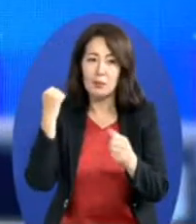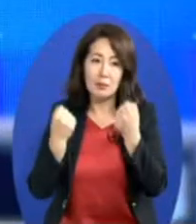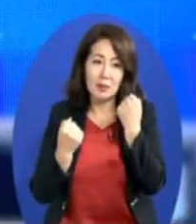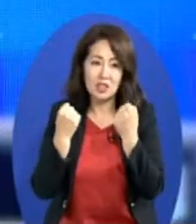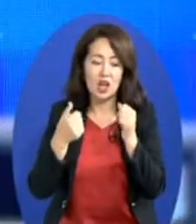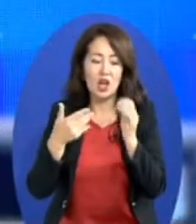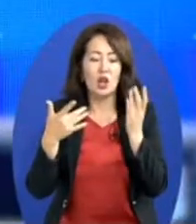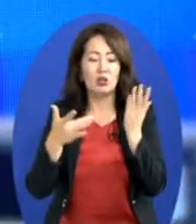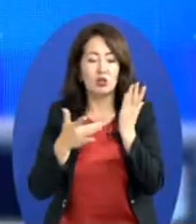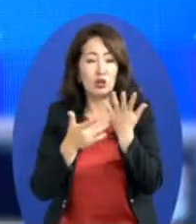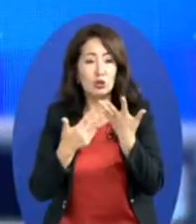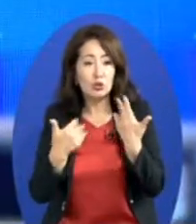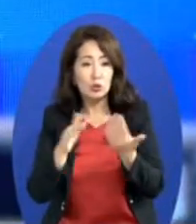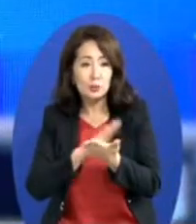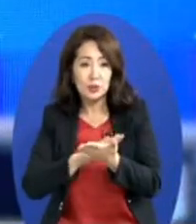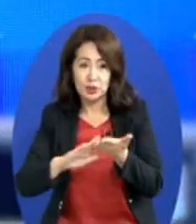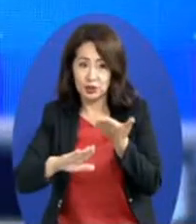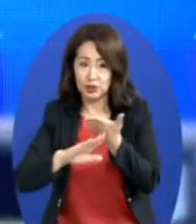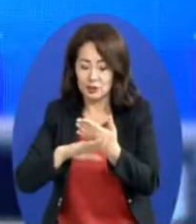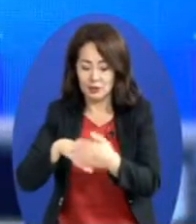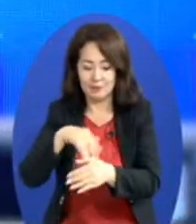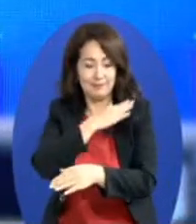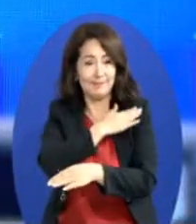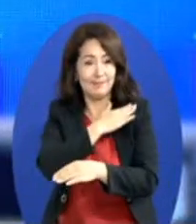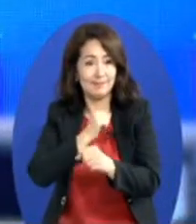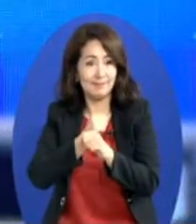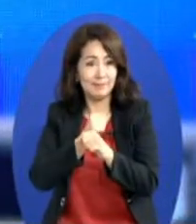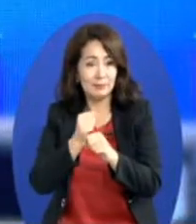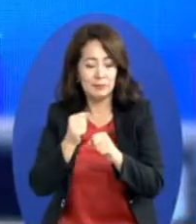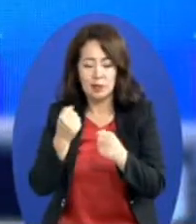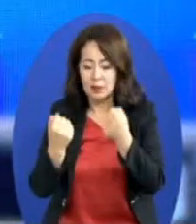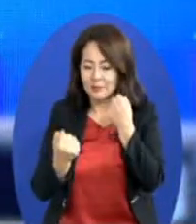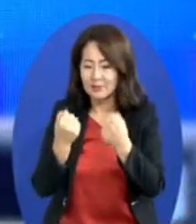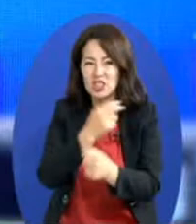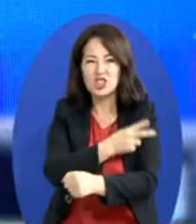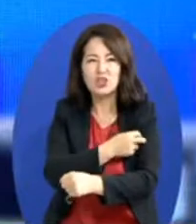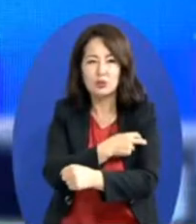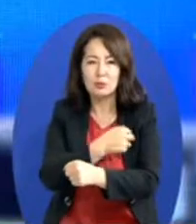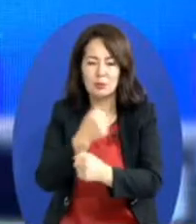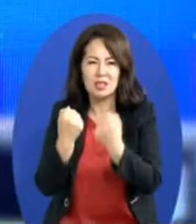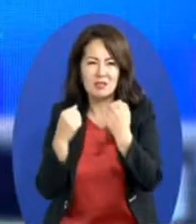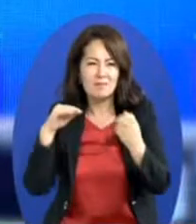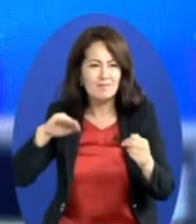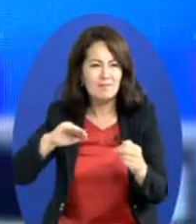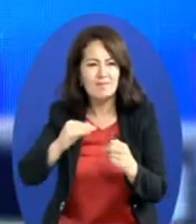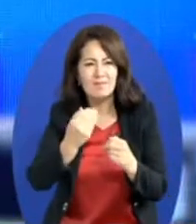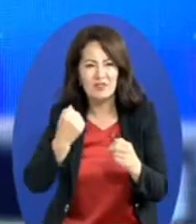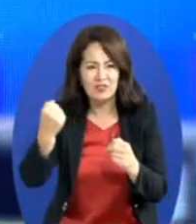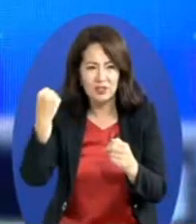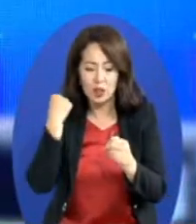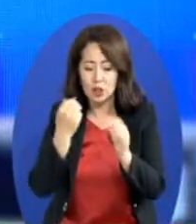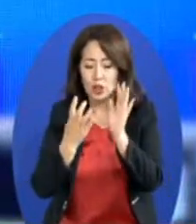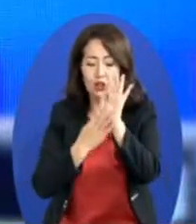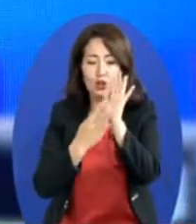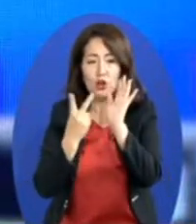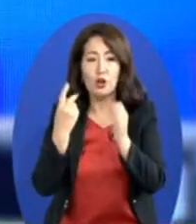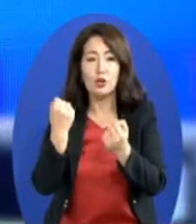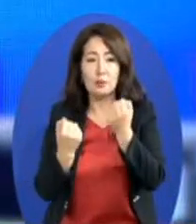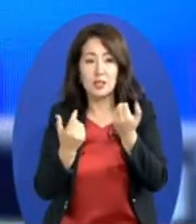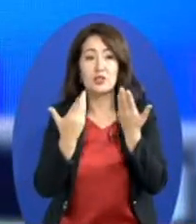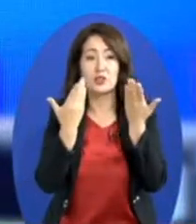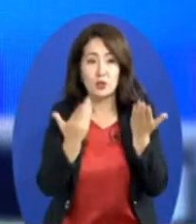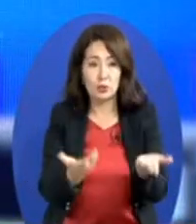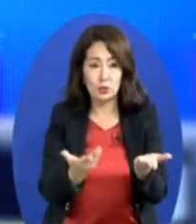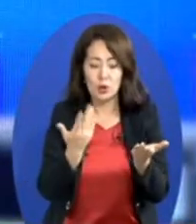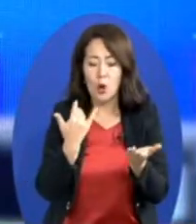машин тоног төхөөрөмжийг шинчиллээ. Нийслэлийн цагдаагийн удирдах газрын хөдөлгөөнд эргүүл жижигүүрийн шуурхай албан туулах чадвар сайтай 92 автомашиныг өнөөдөр хүлээлгэн